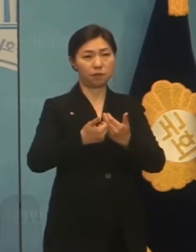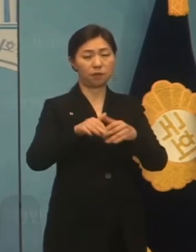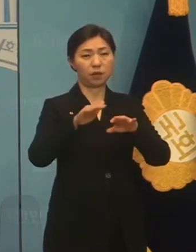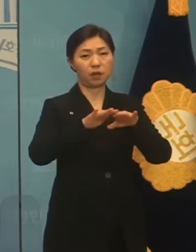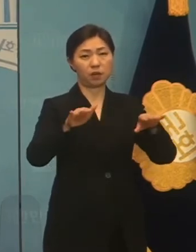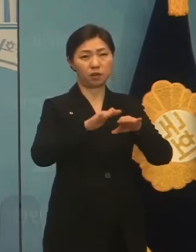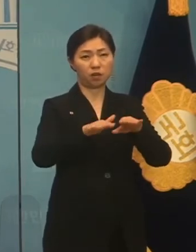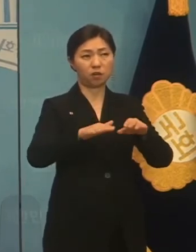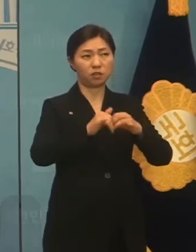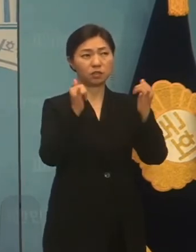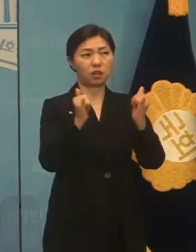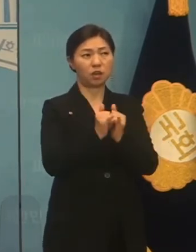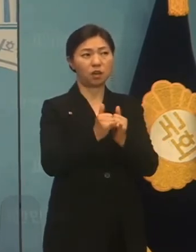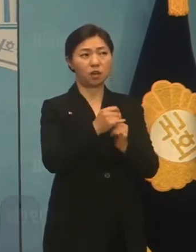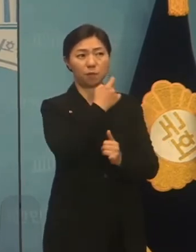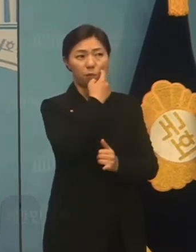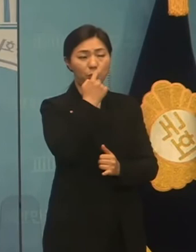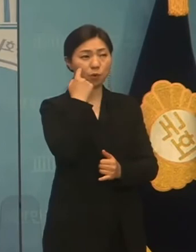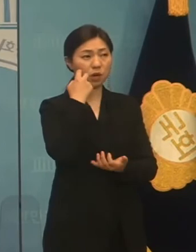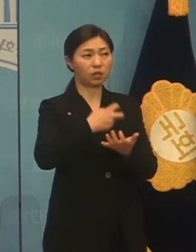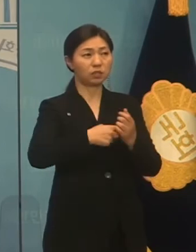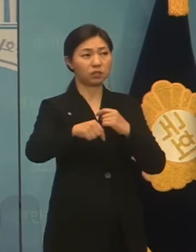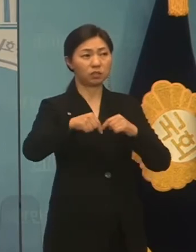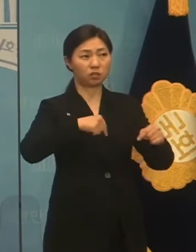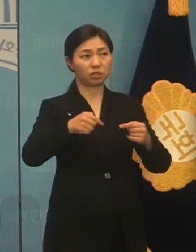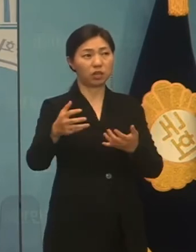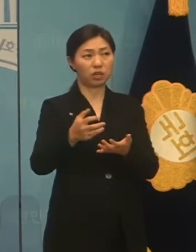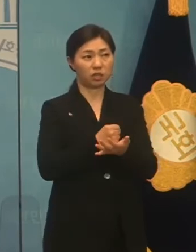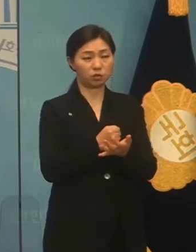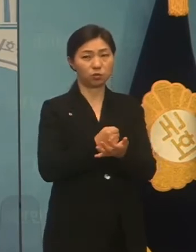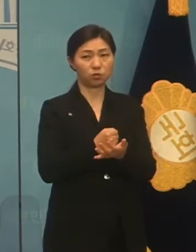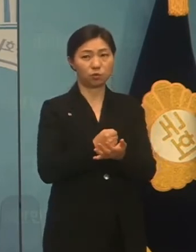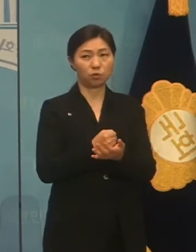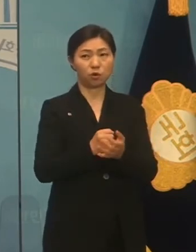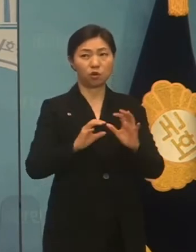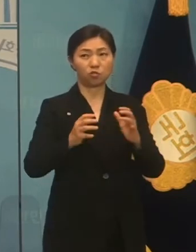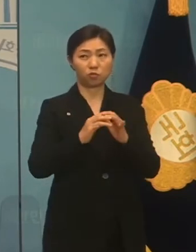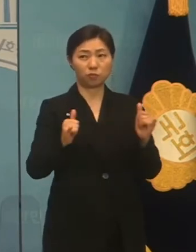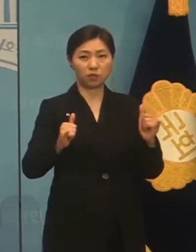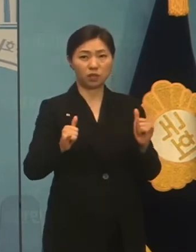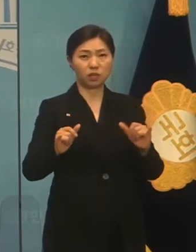정책으로 국민의 삶을 획기적으로 개선하겠습니다.